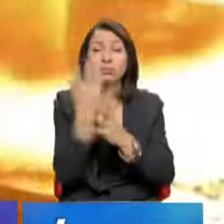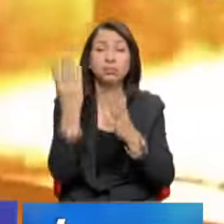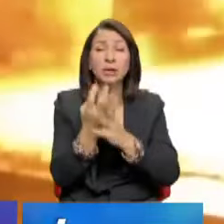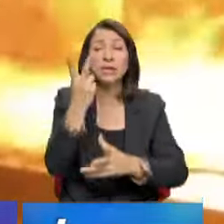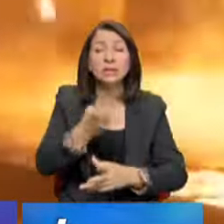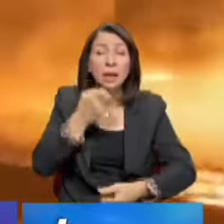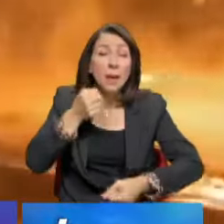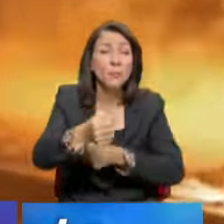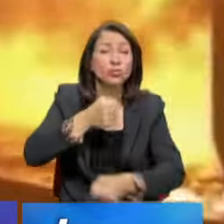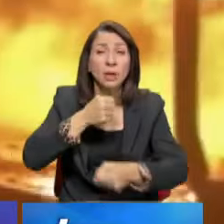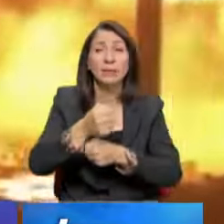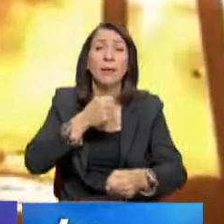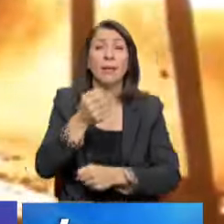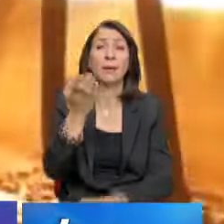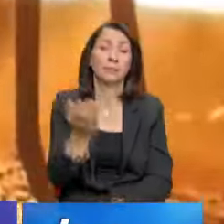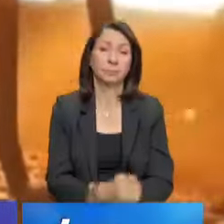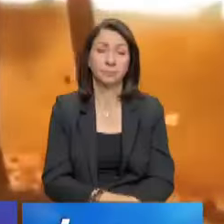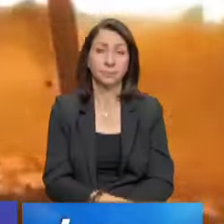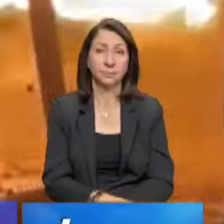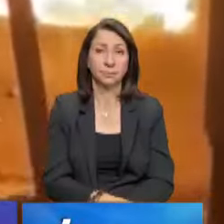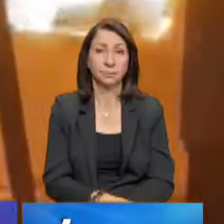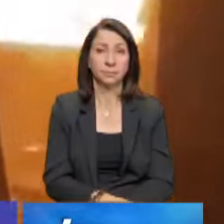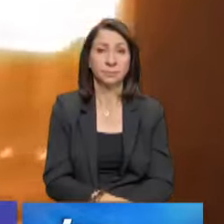saatlik mücadele anı kameradaydı.